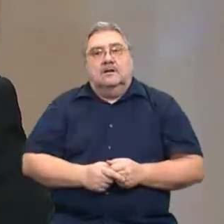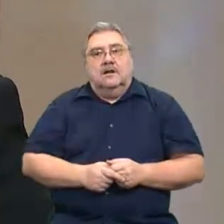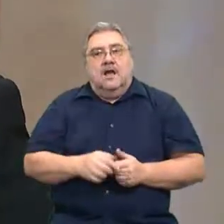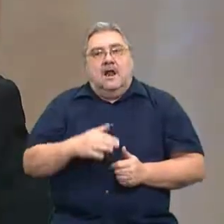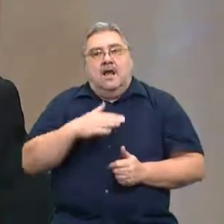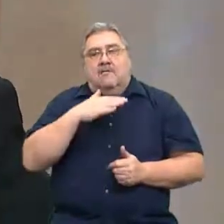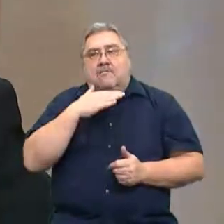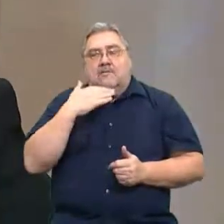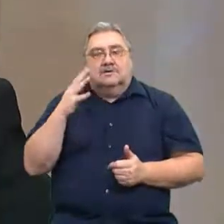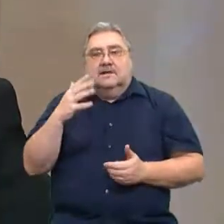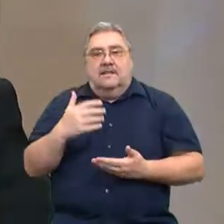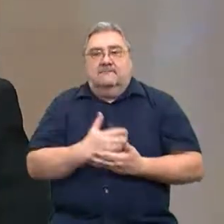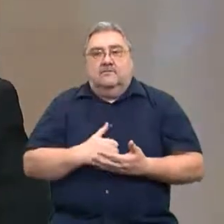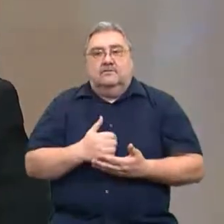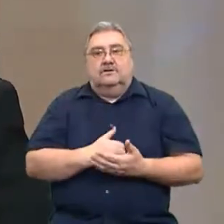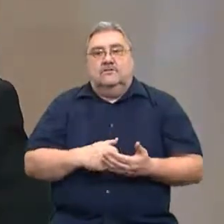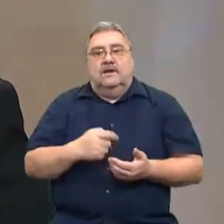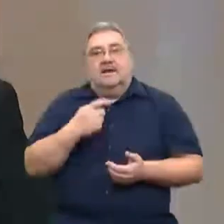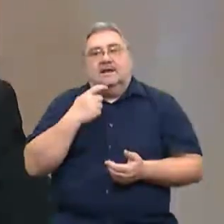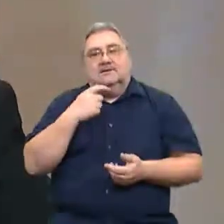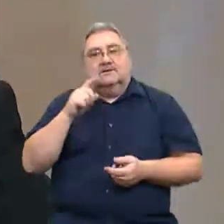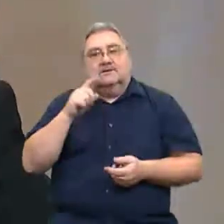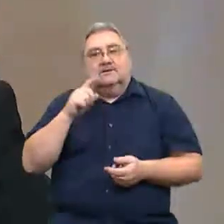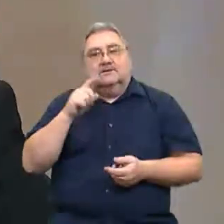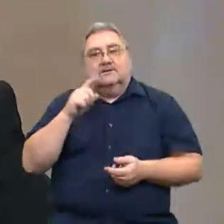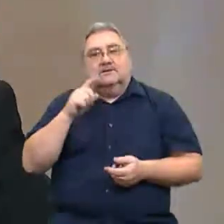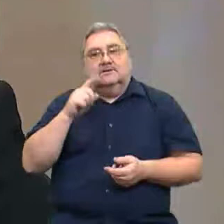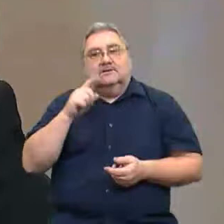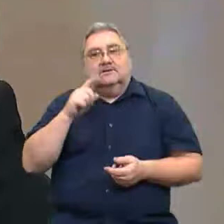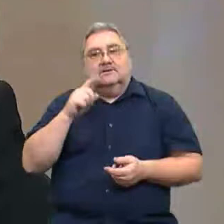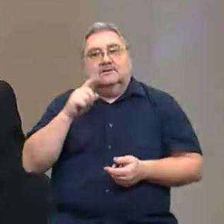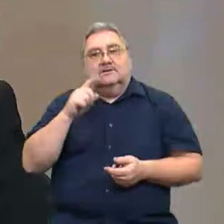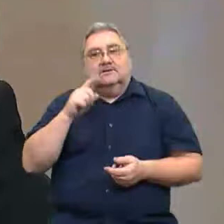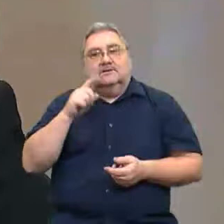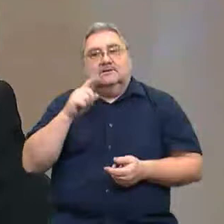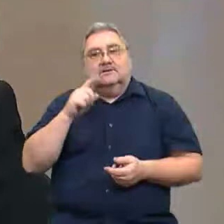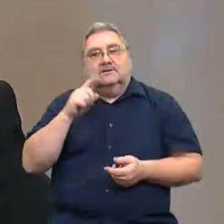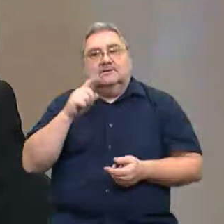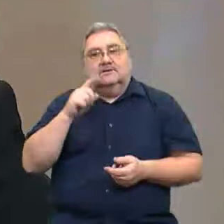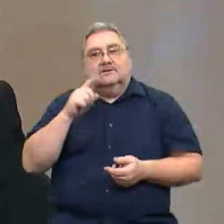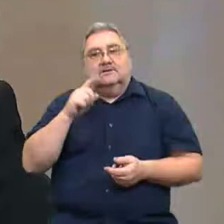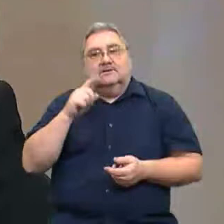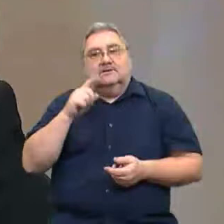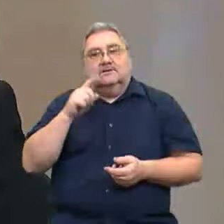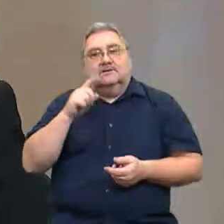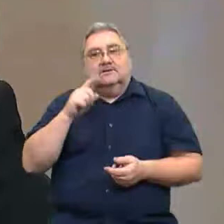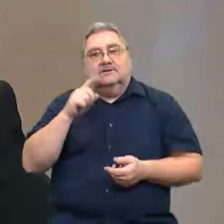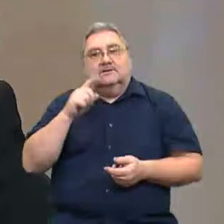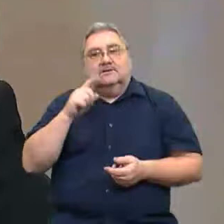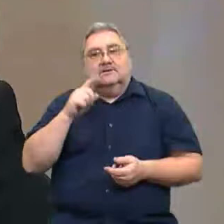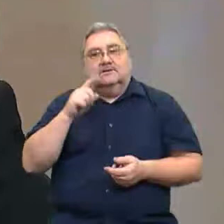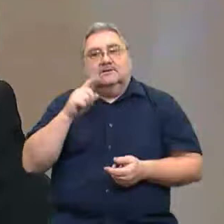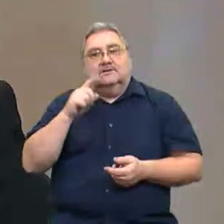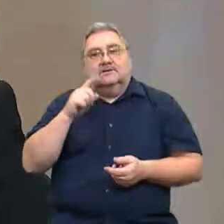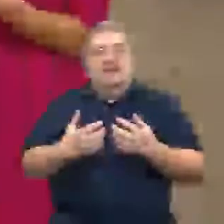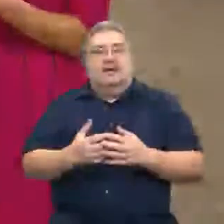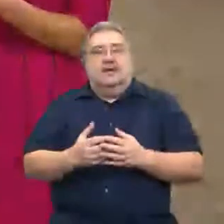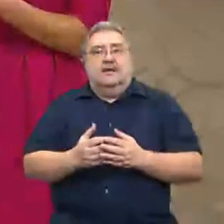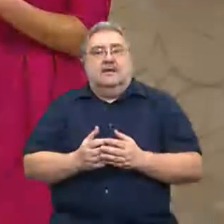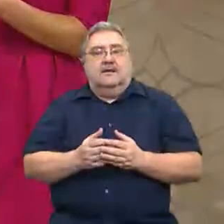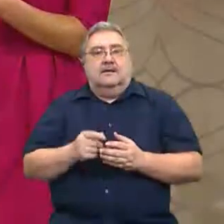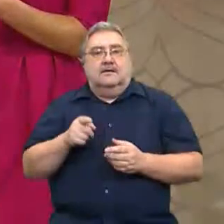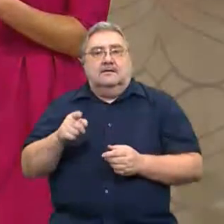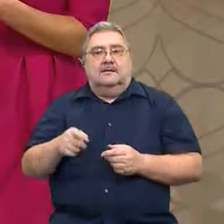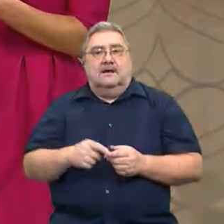ale moc se nevyužívají, protože chci to trošku přemýšlet jako počítač někdy. Už při té tvorbě toho, při té tvorbě